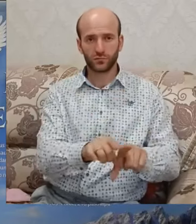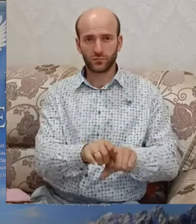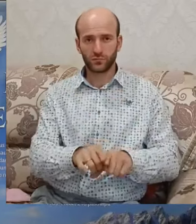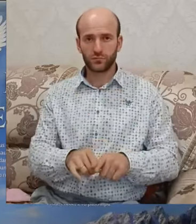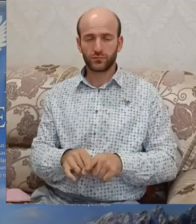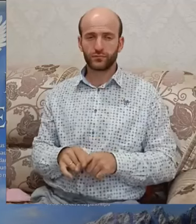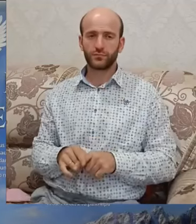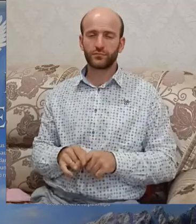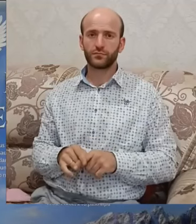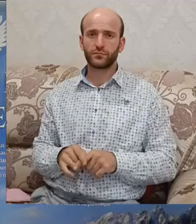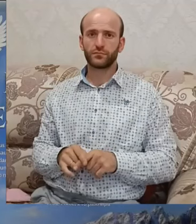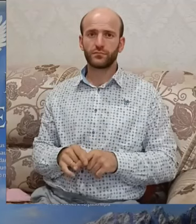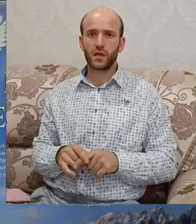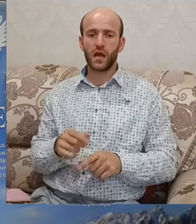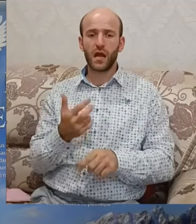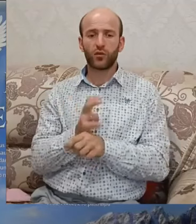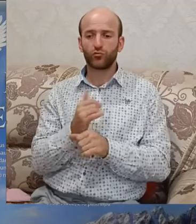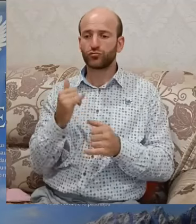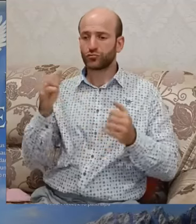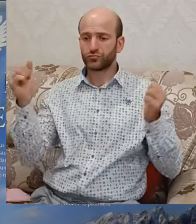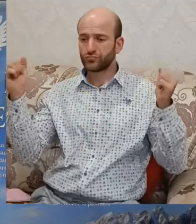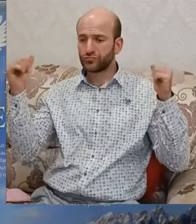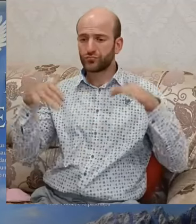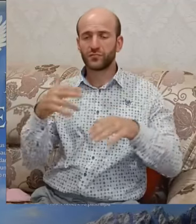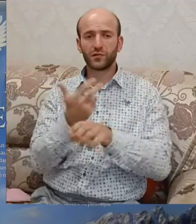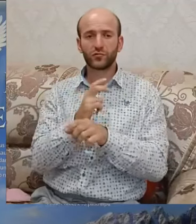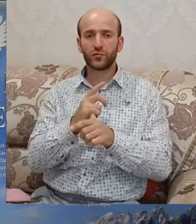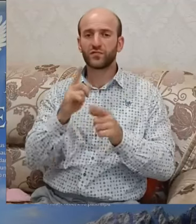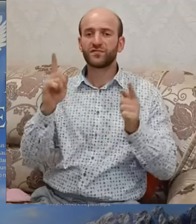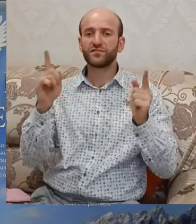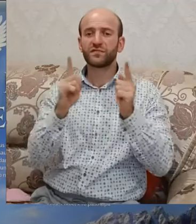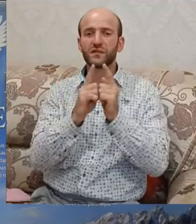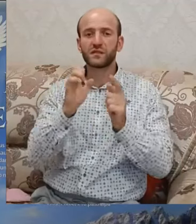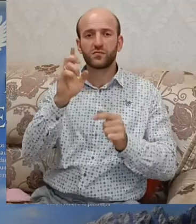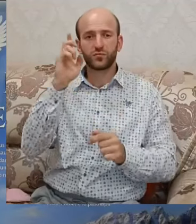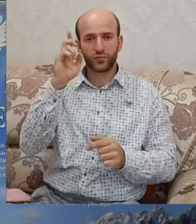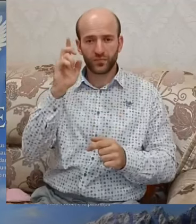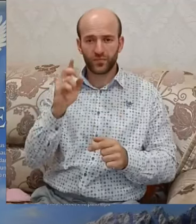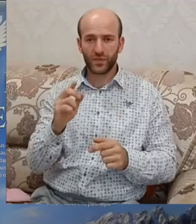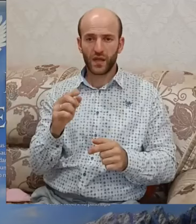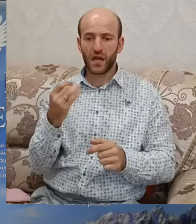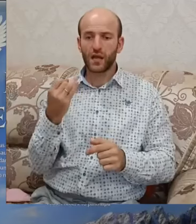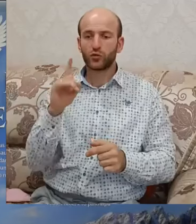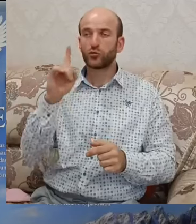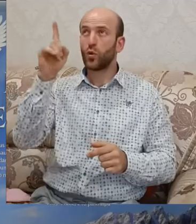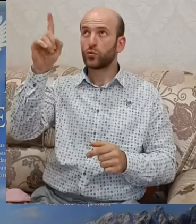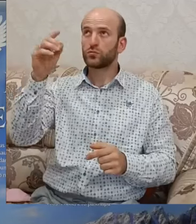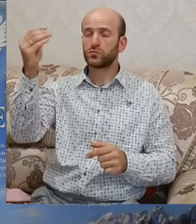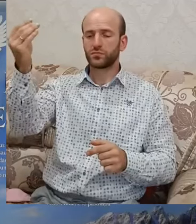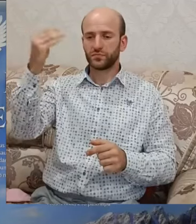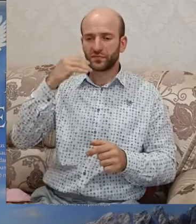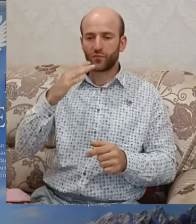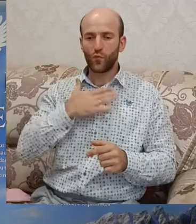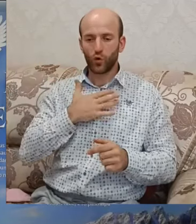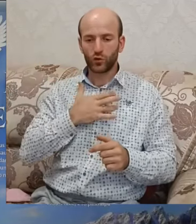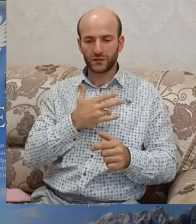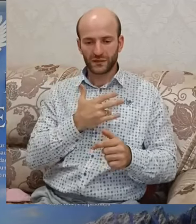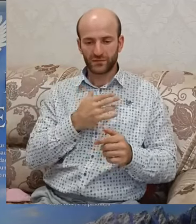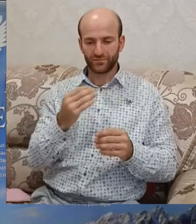ką Dievas įdėjo mano širdį. То, что Бог вложил в моё сердце. Mes esame denominacijų pabaigoje. Мы в